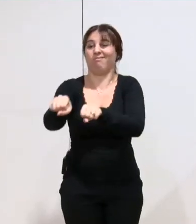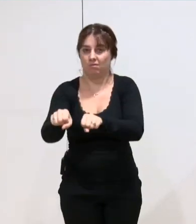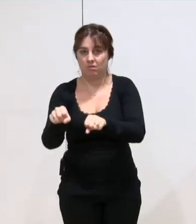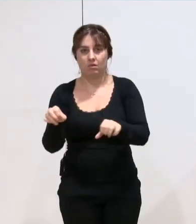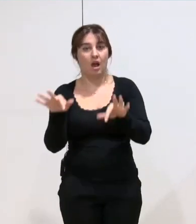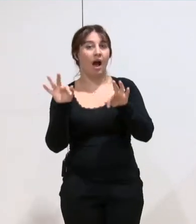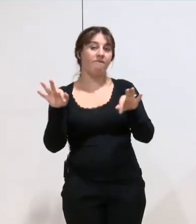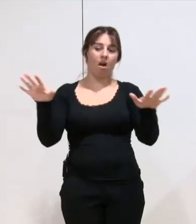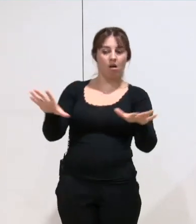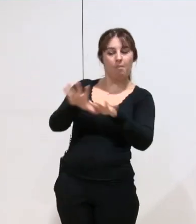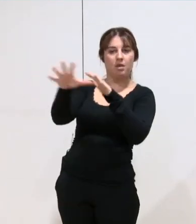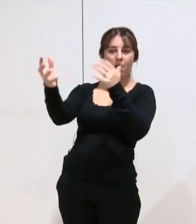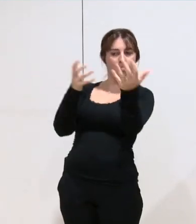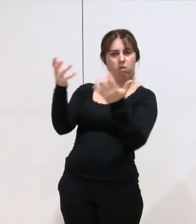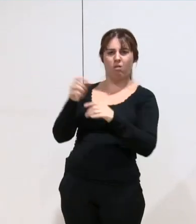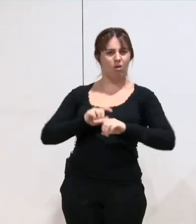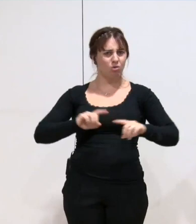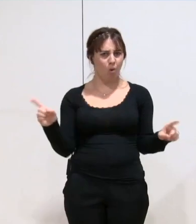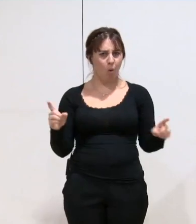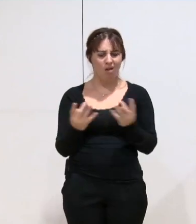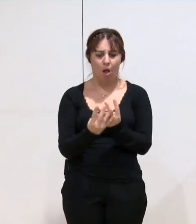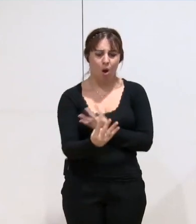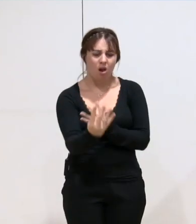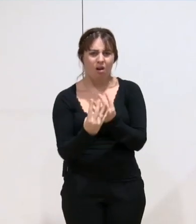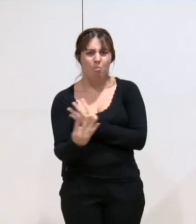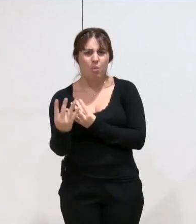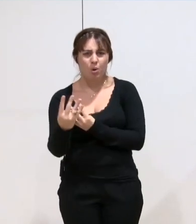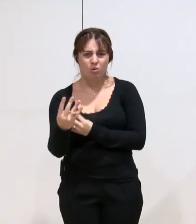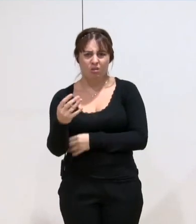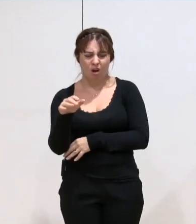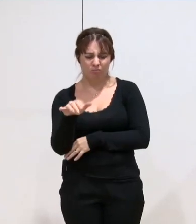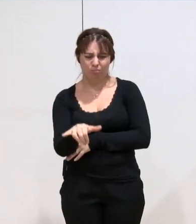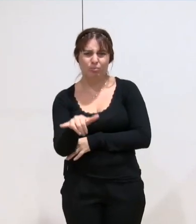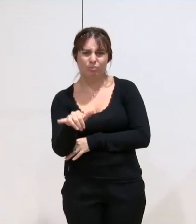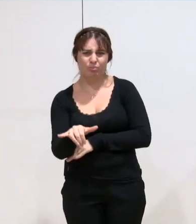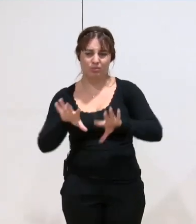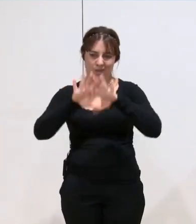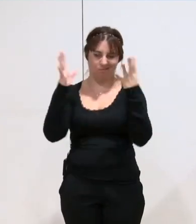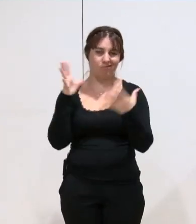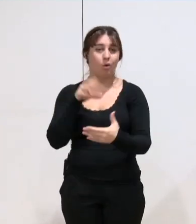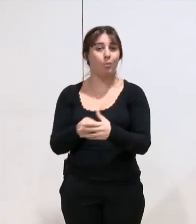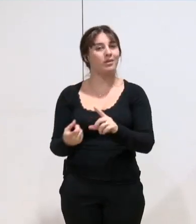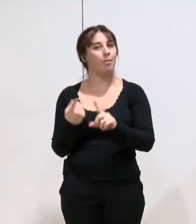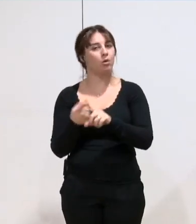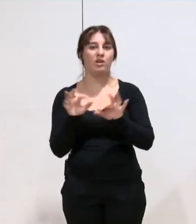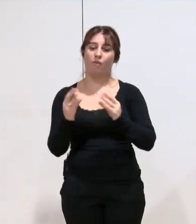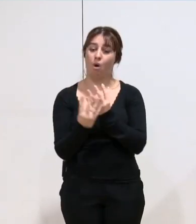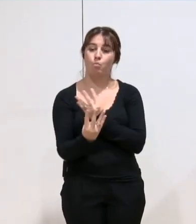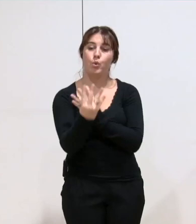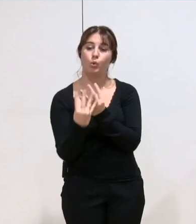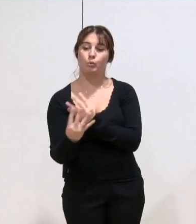une question d'état de la pelouse. C'est tout un ensemble. Et donc, je crois qu'on ne pourra